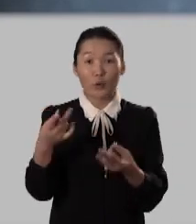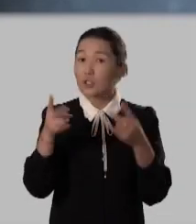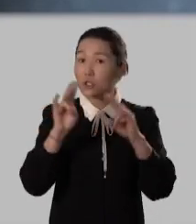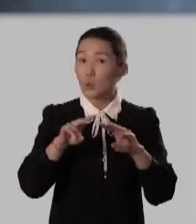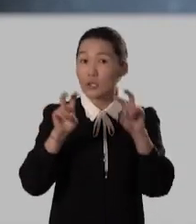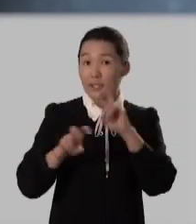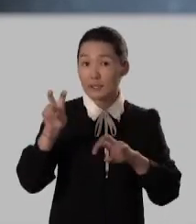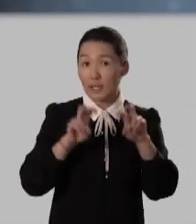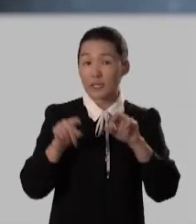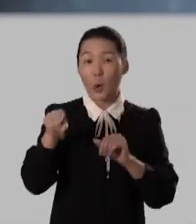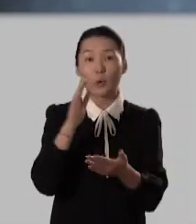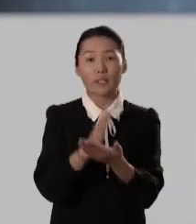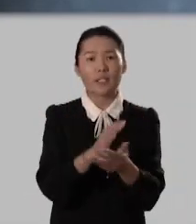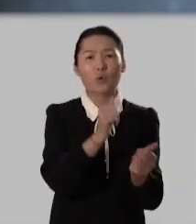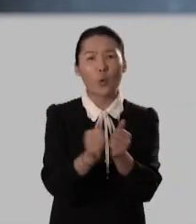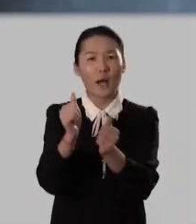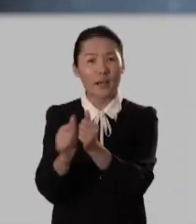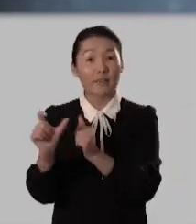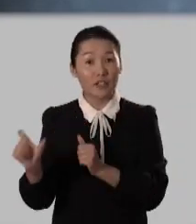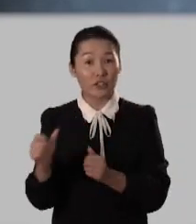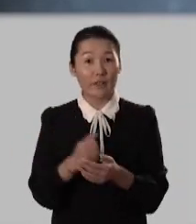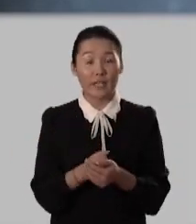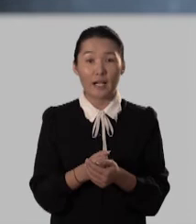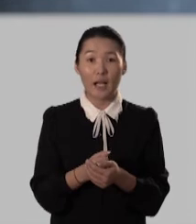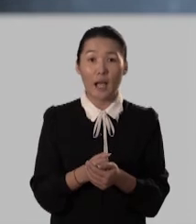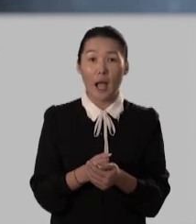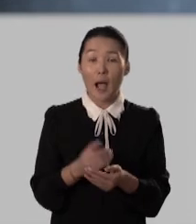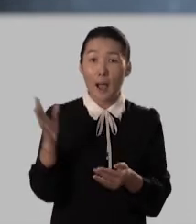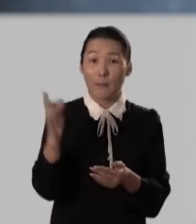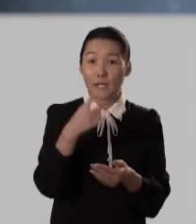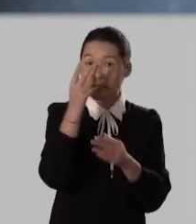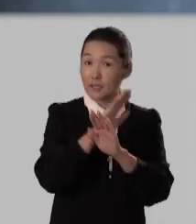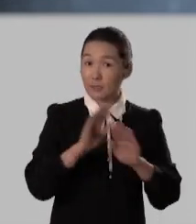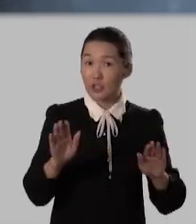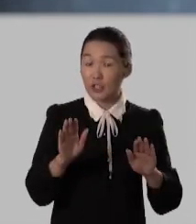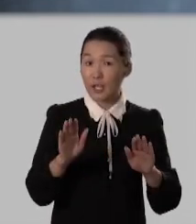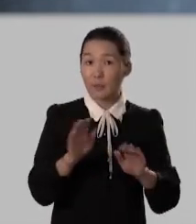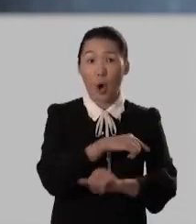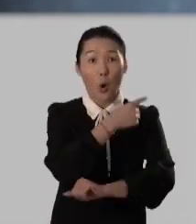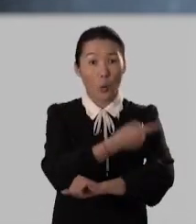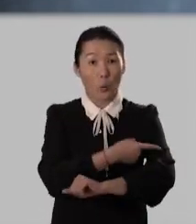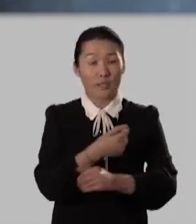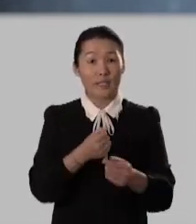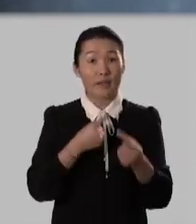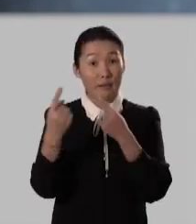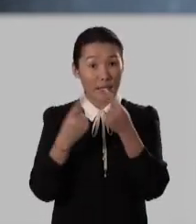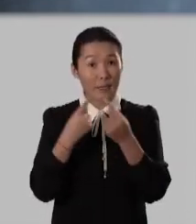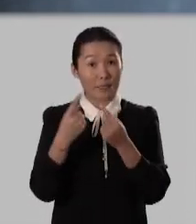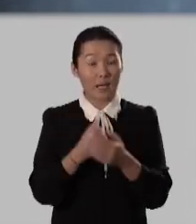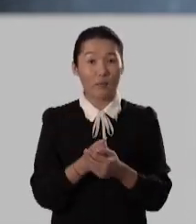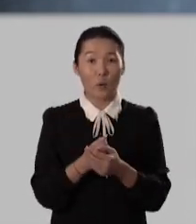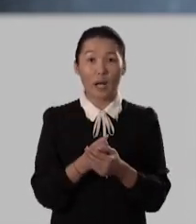из вас мы с вами не замечаем за собой особых усилий во время разговора однако он